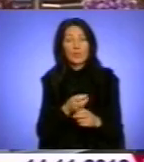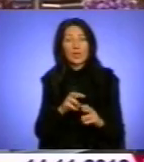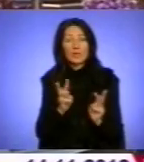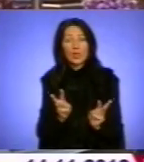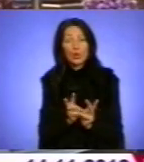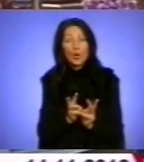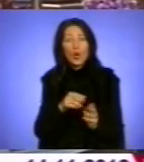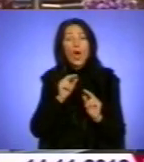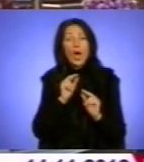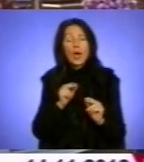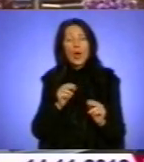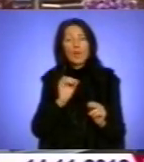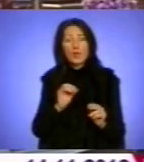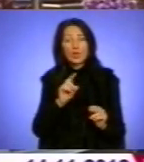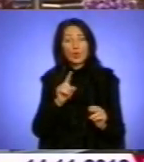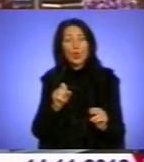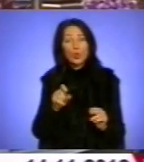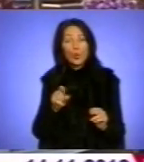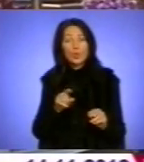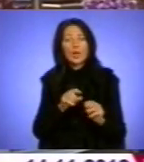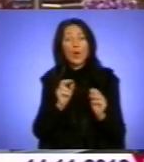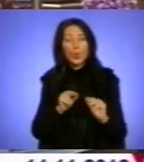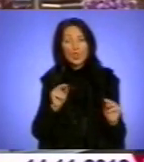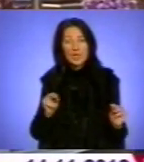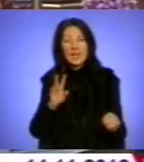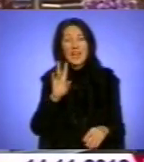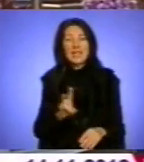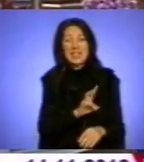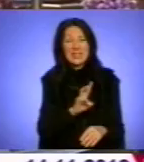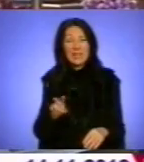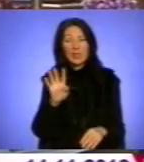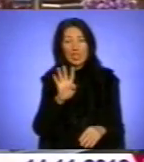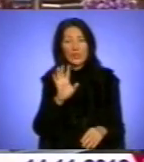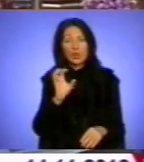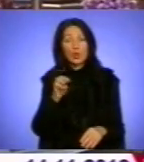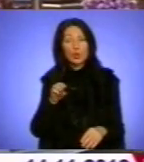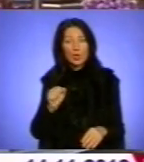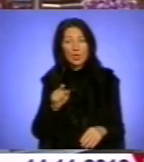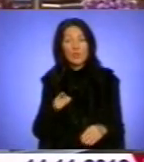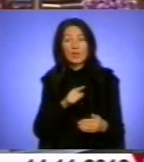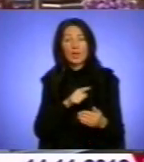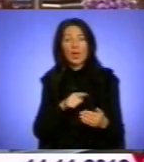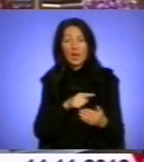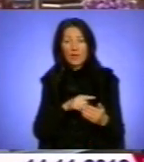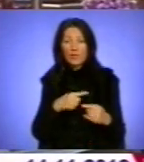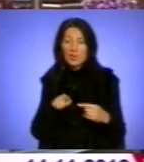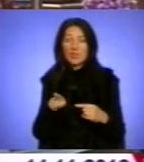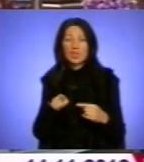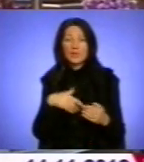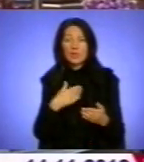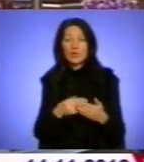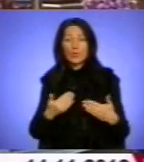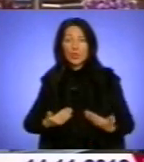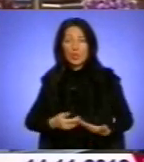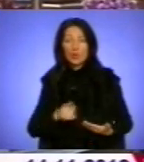4 століття, і він відзначався в своєму житті найперше тим, що він завжди у різних обставинах свого